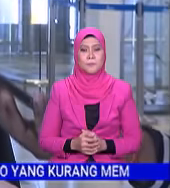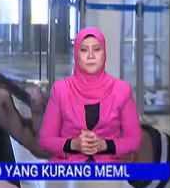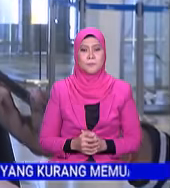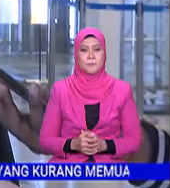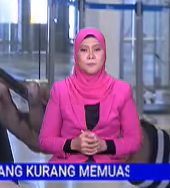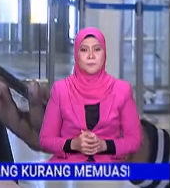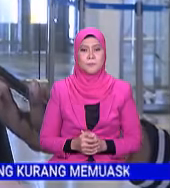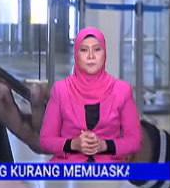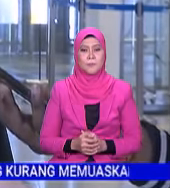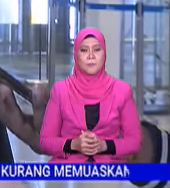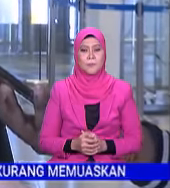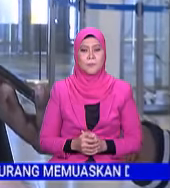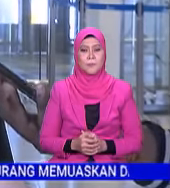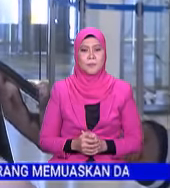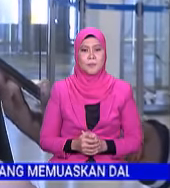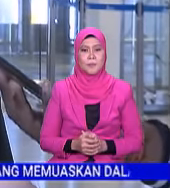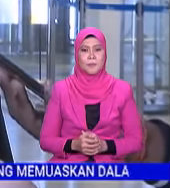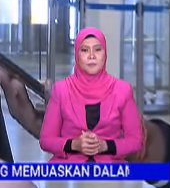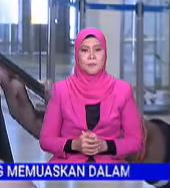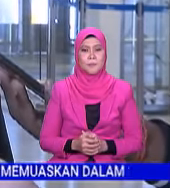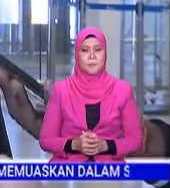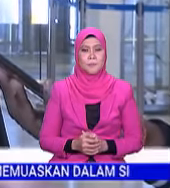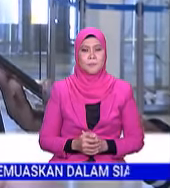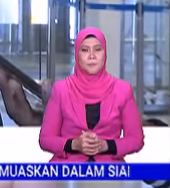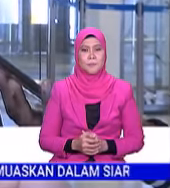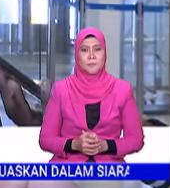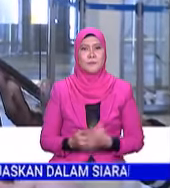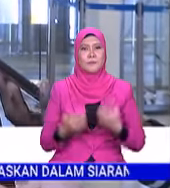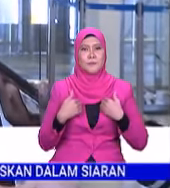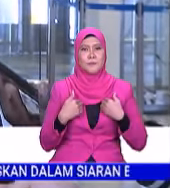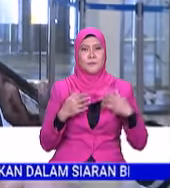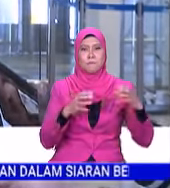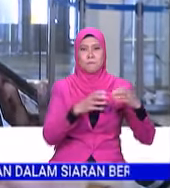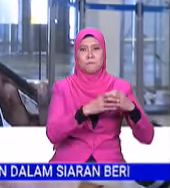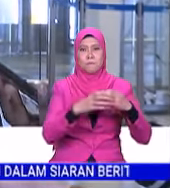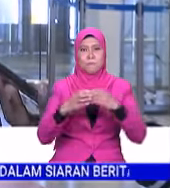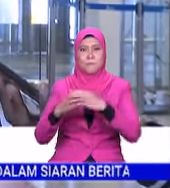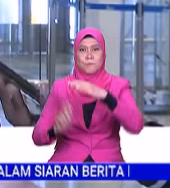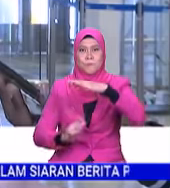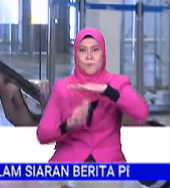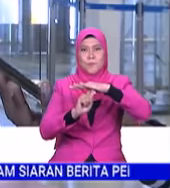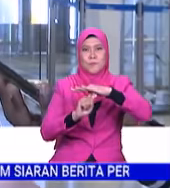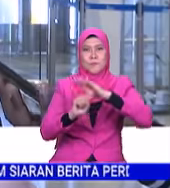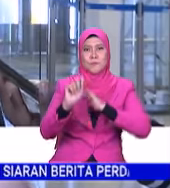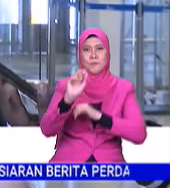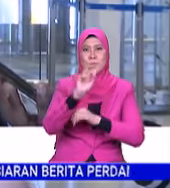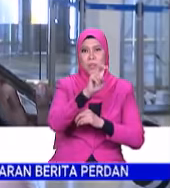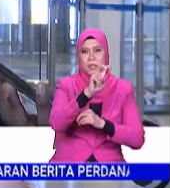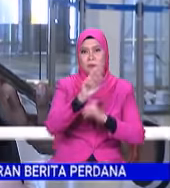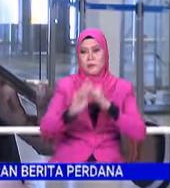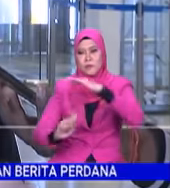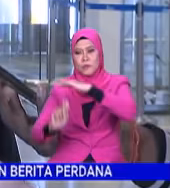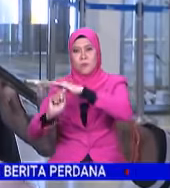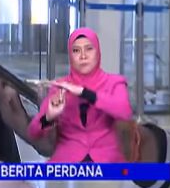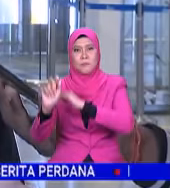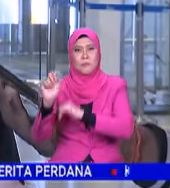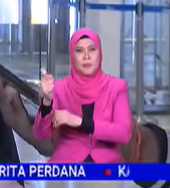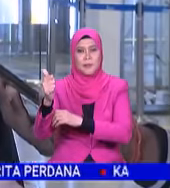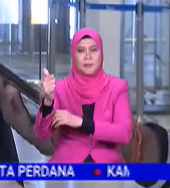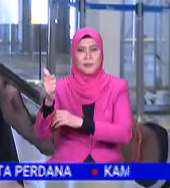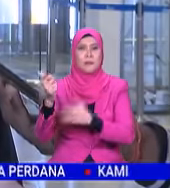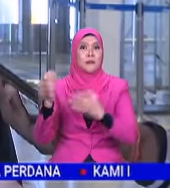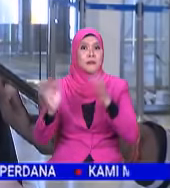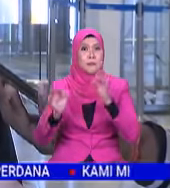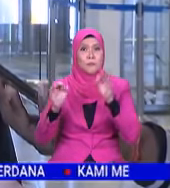Dan juga dalam apa ni dia ada kategori top 20, top 10 kan. Jadi kali ini kita nak mereka